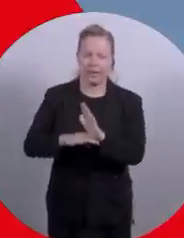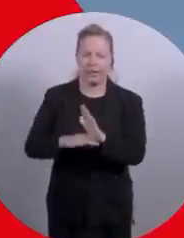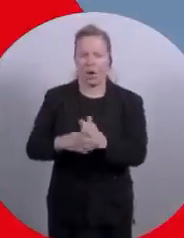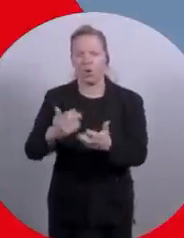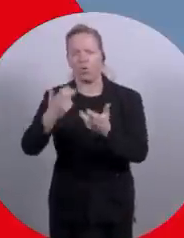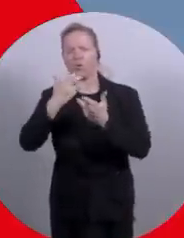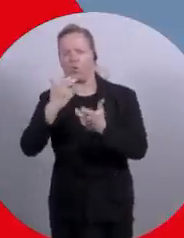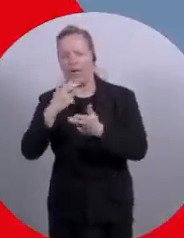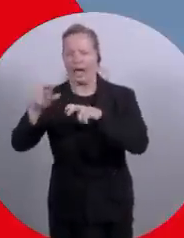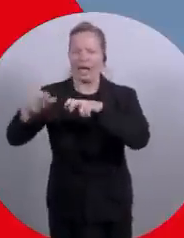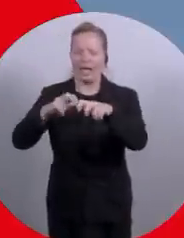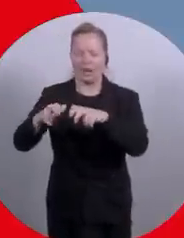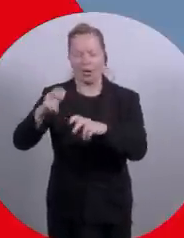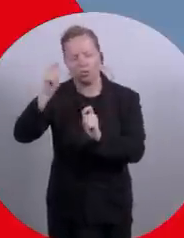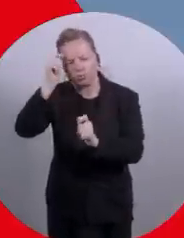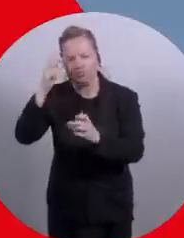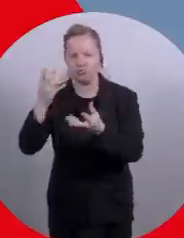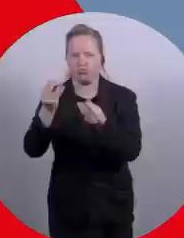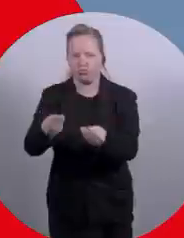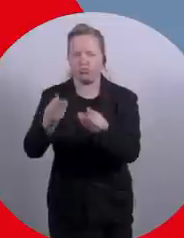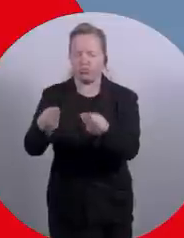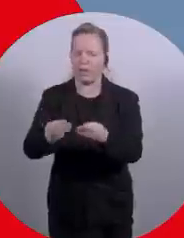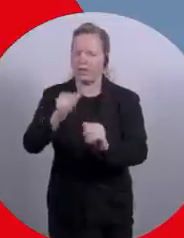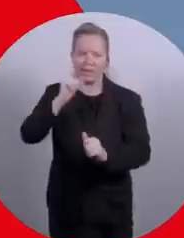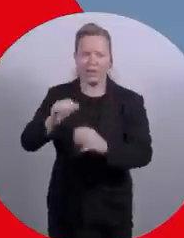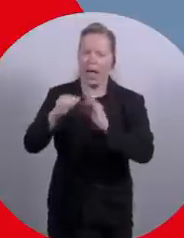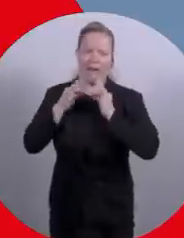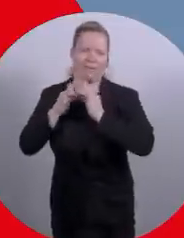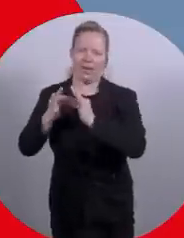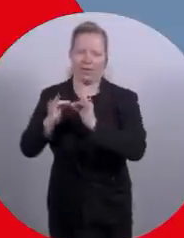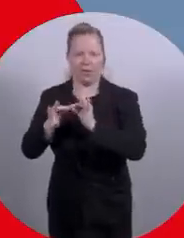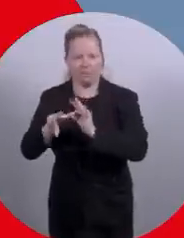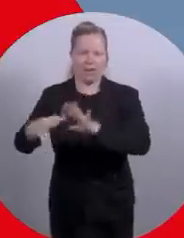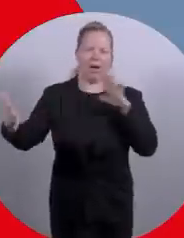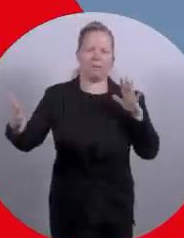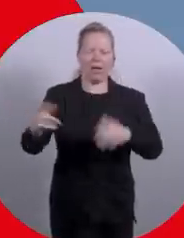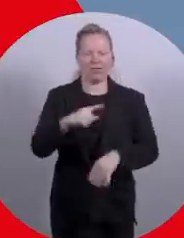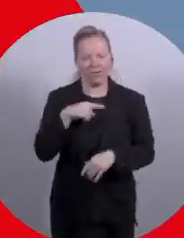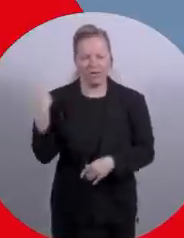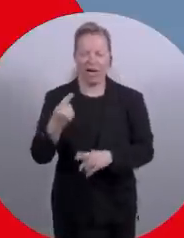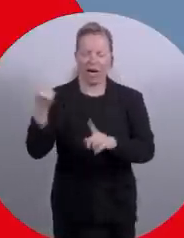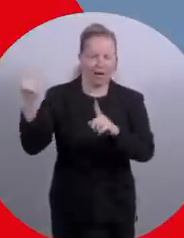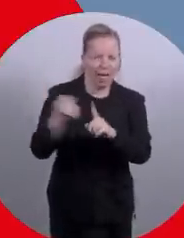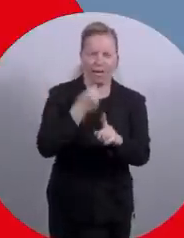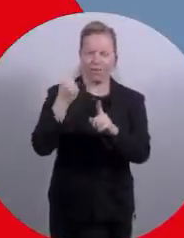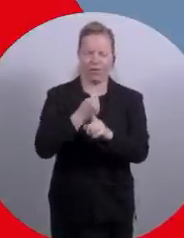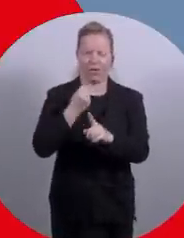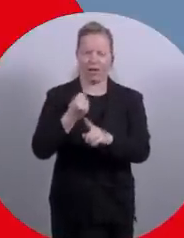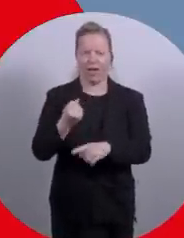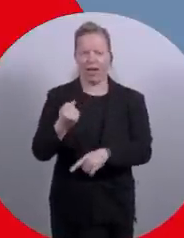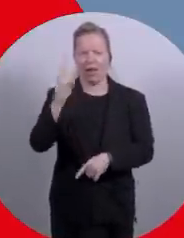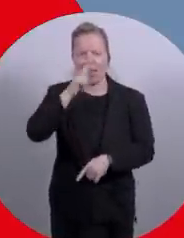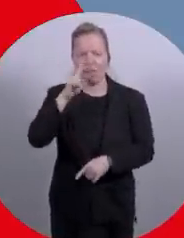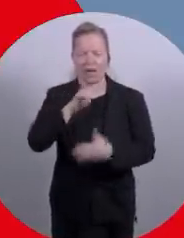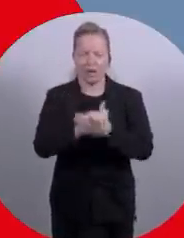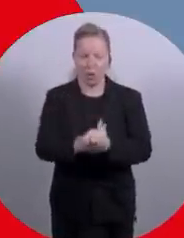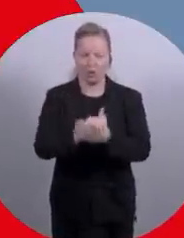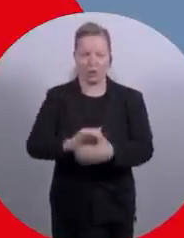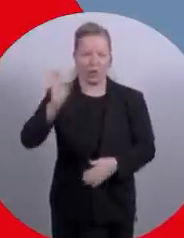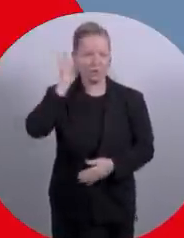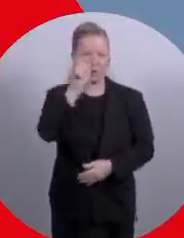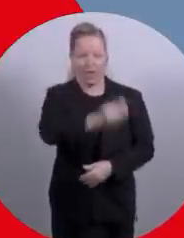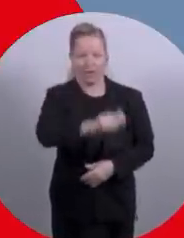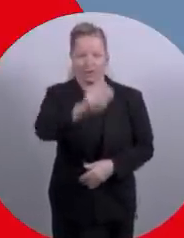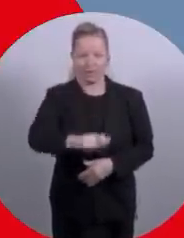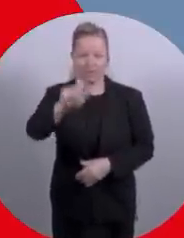der jeweiligen Regierungen bekämpfen liebe Genossinnen und Genossen darum